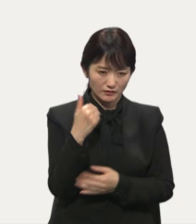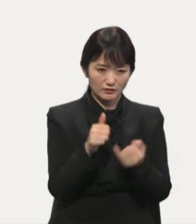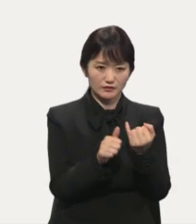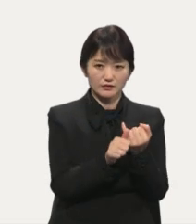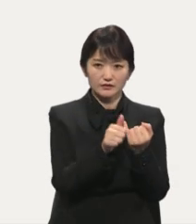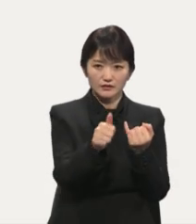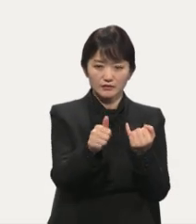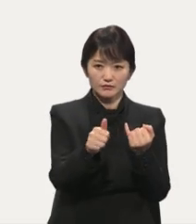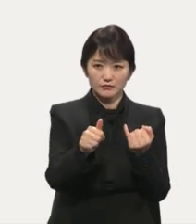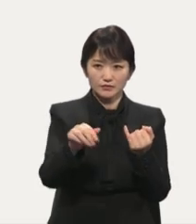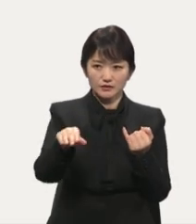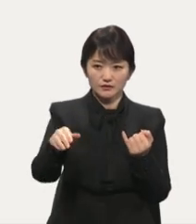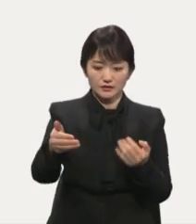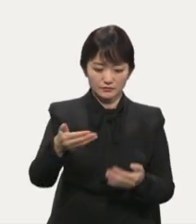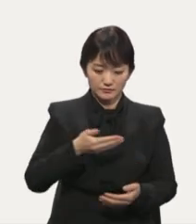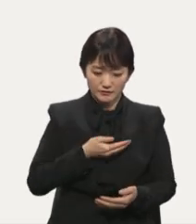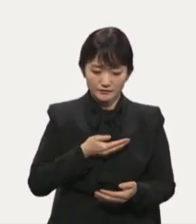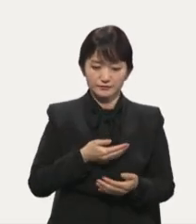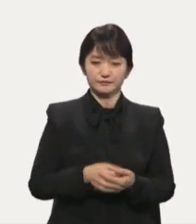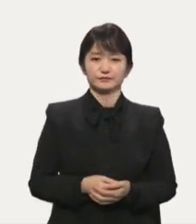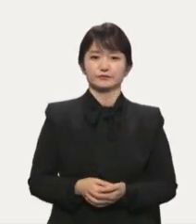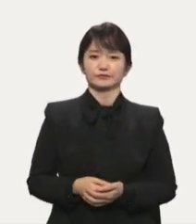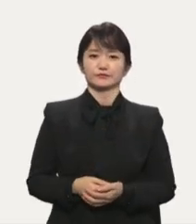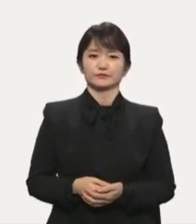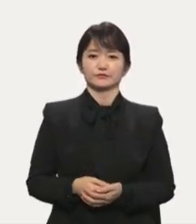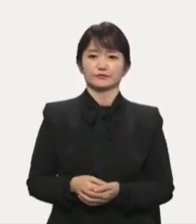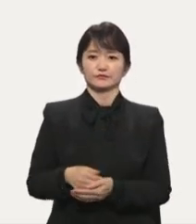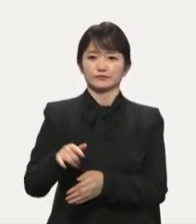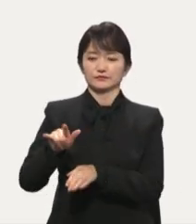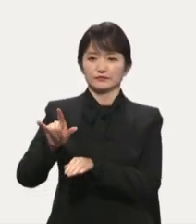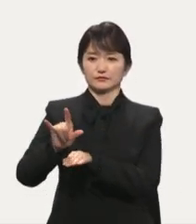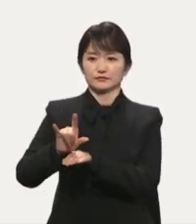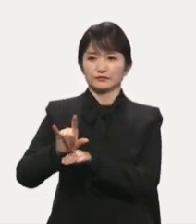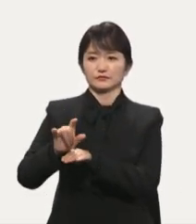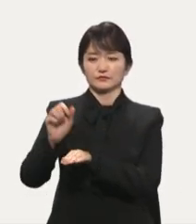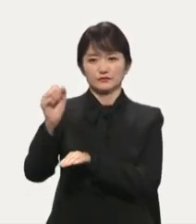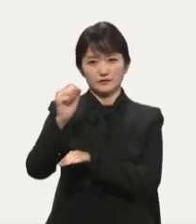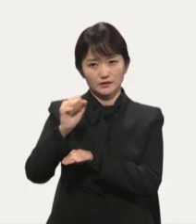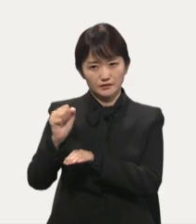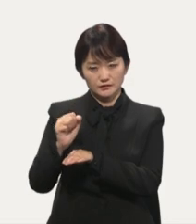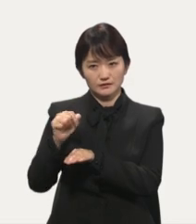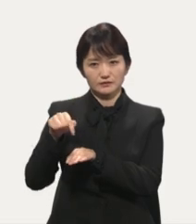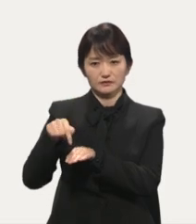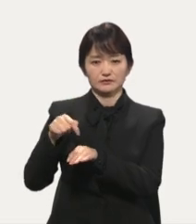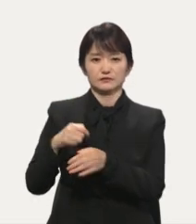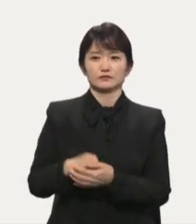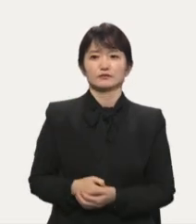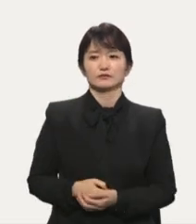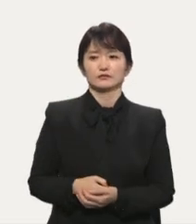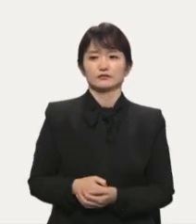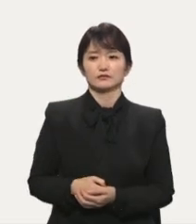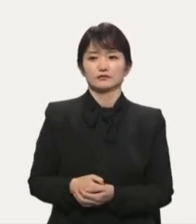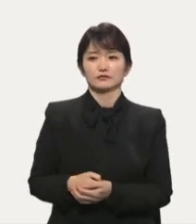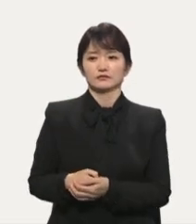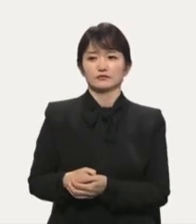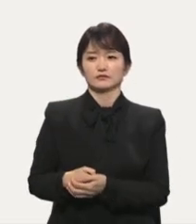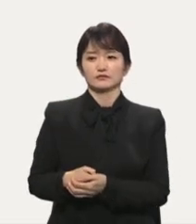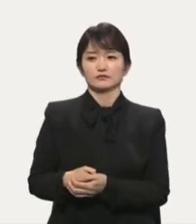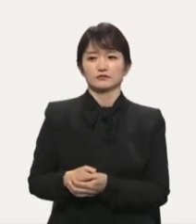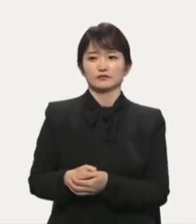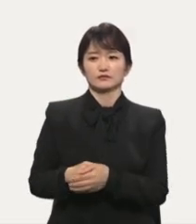출고 받았다 근데 뭐 저 벤츠가 뭐 S 클래스의 벤츠인데 그 엠블럼을 개조해서